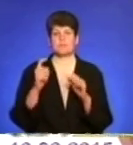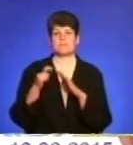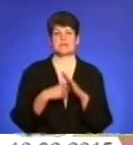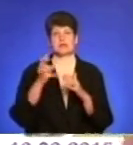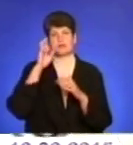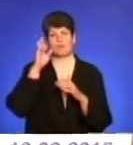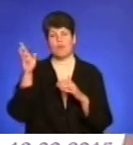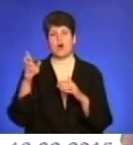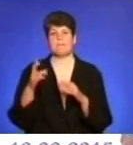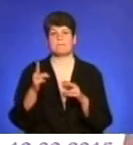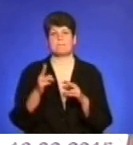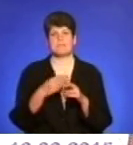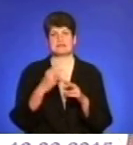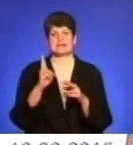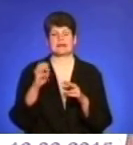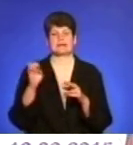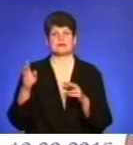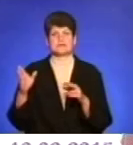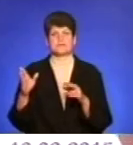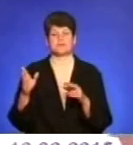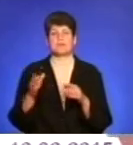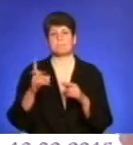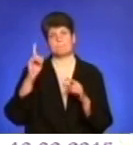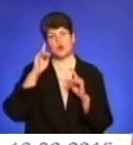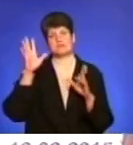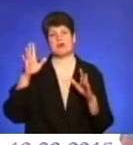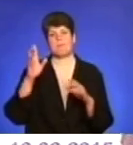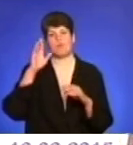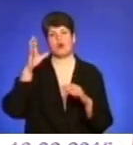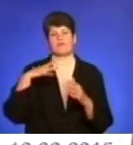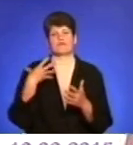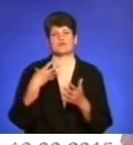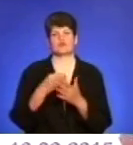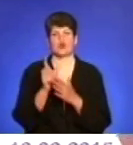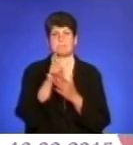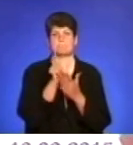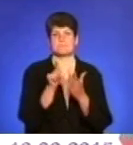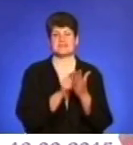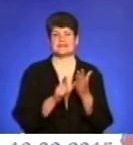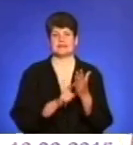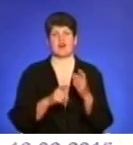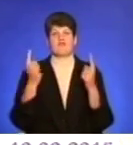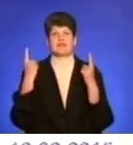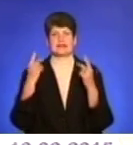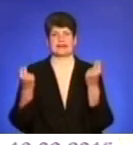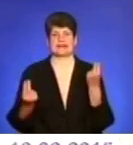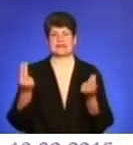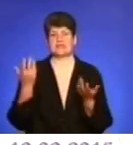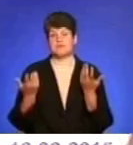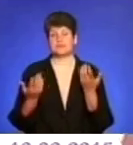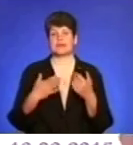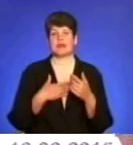катехізацію братів-семінаристів, також прославляють Бога у своїх бансах, піснях, великих іграх. Наша місія